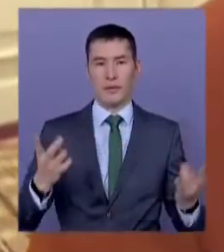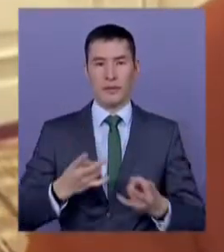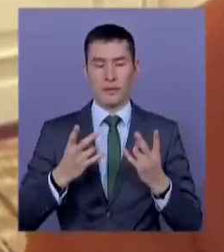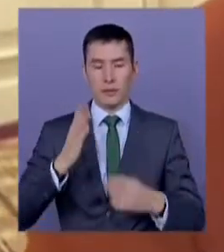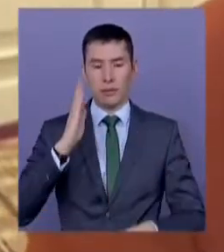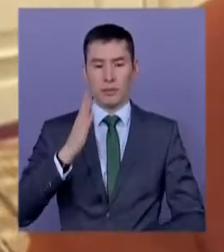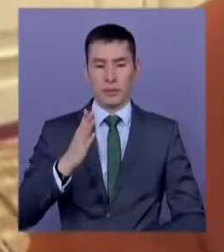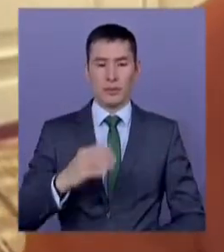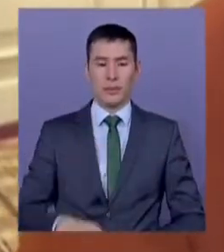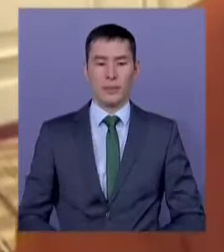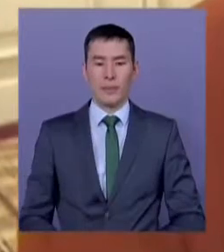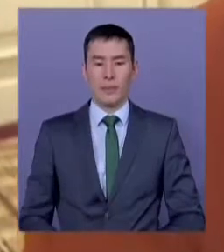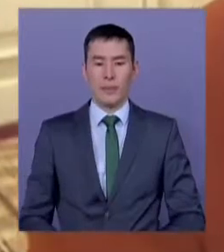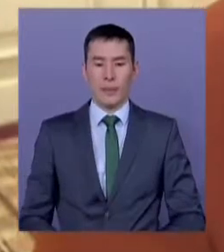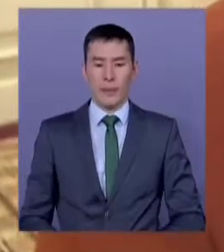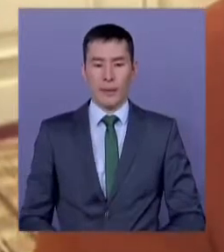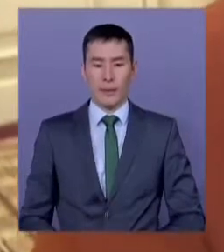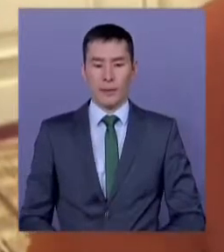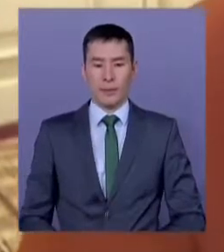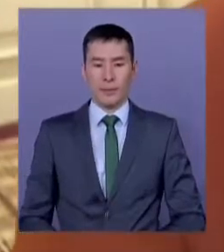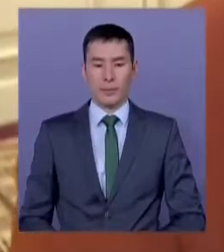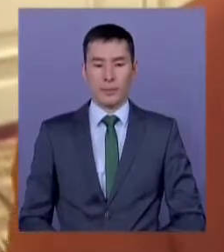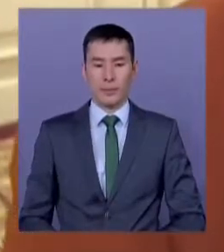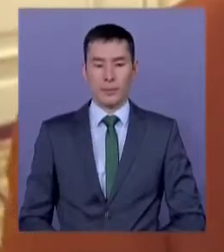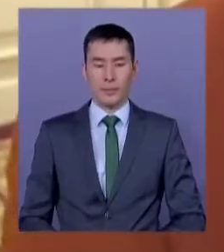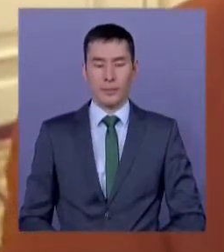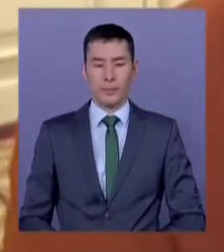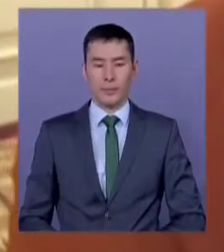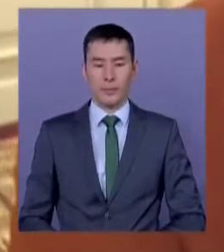дарыныма берілген үлкен баға деп есептеймін. Бұл